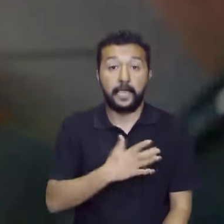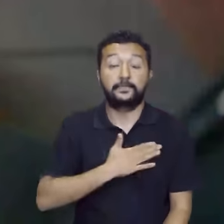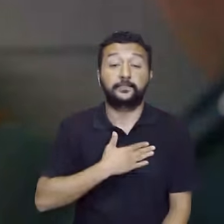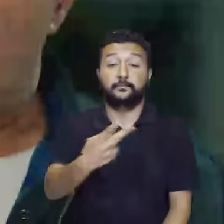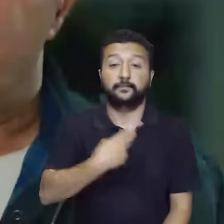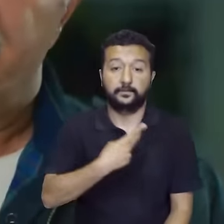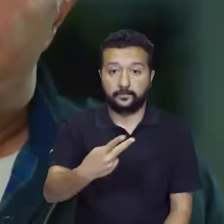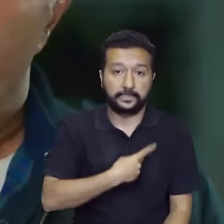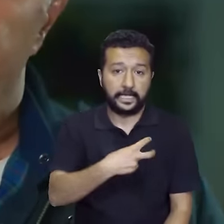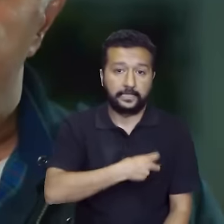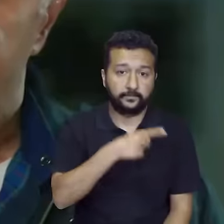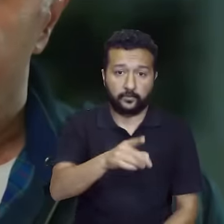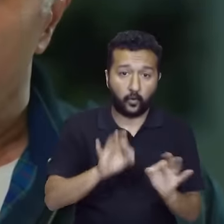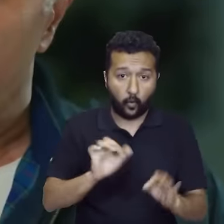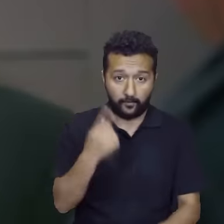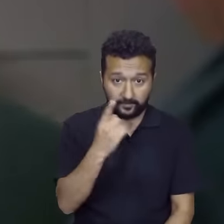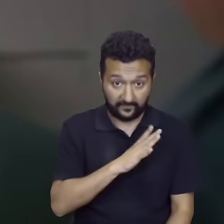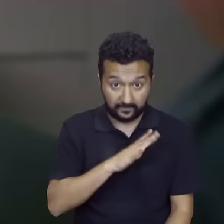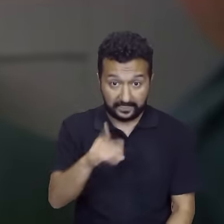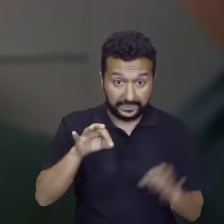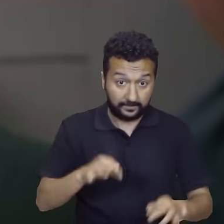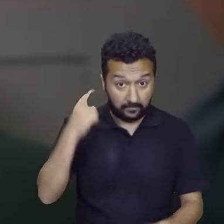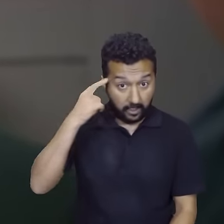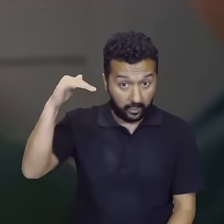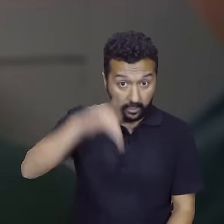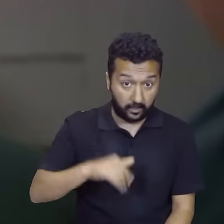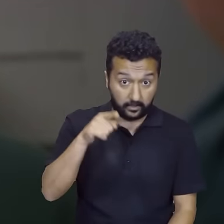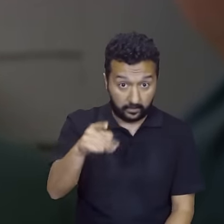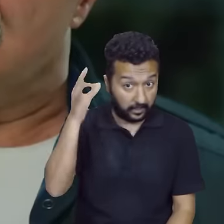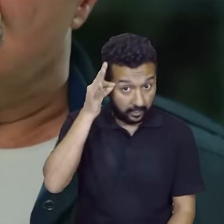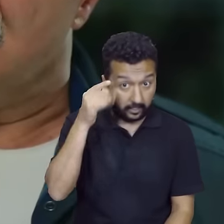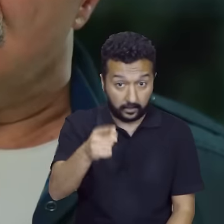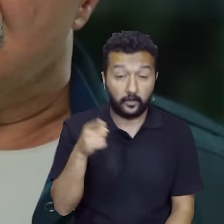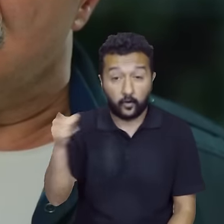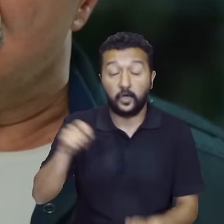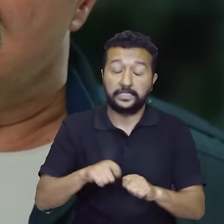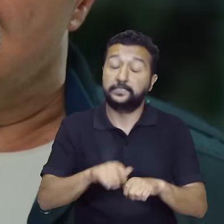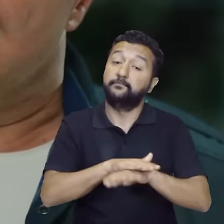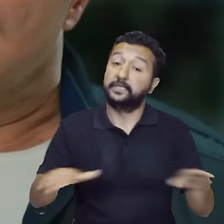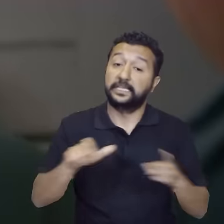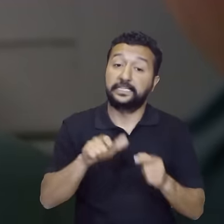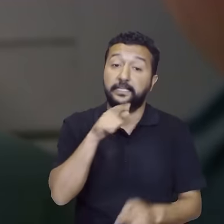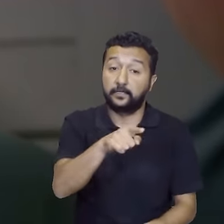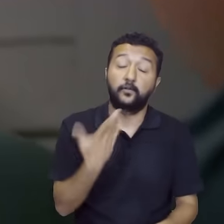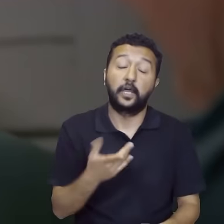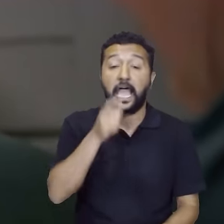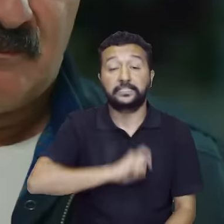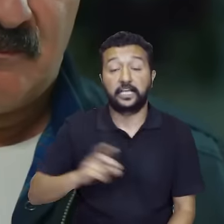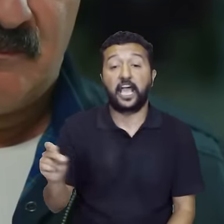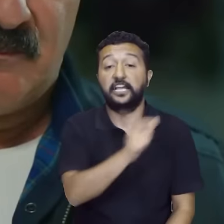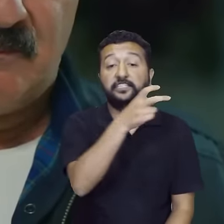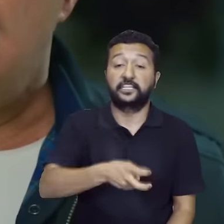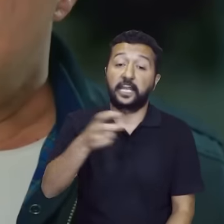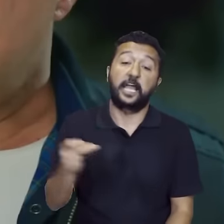Aşkımız. Aşkımızdan önemli bir şey mi var? Şimdi mi geldi aşkımız aklına? O iş bitti Şener Efendi. O tren